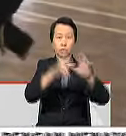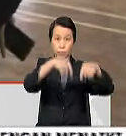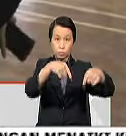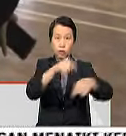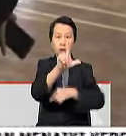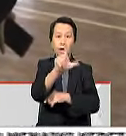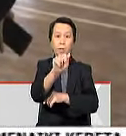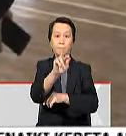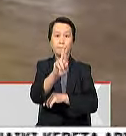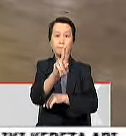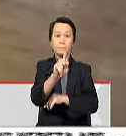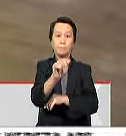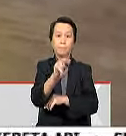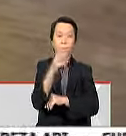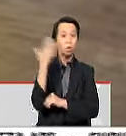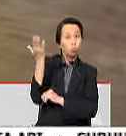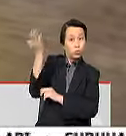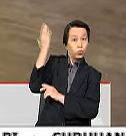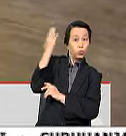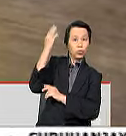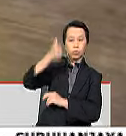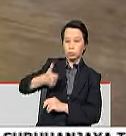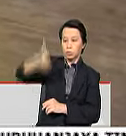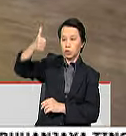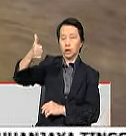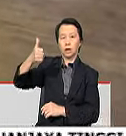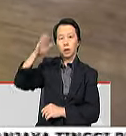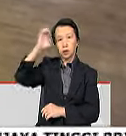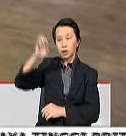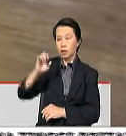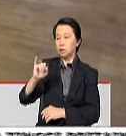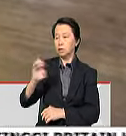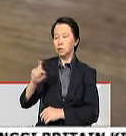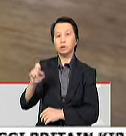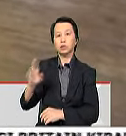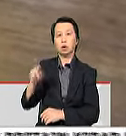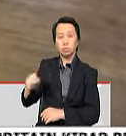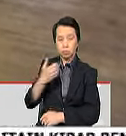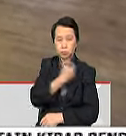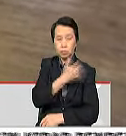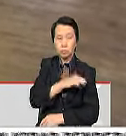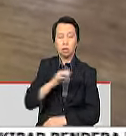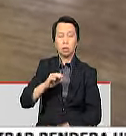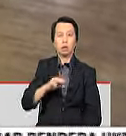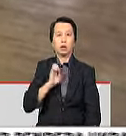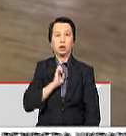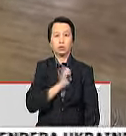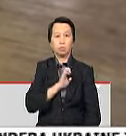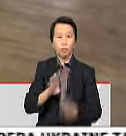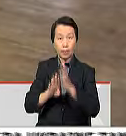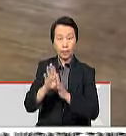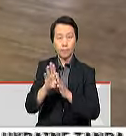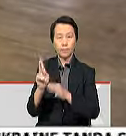ini, pada PRU terdahulu, Dun Lakin dimenangi Dato' Muhammad Izzar Ahmad yang juga merupakan mantan Esko Pelaburan Pembangunan